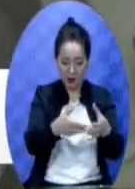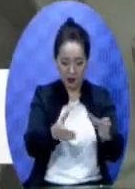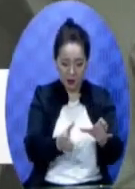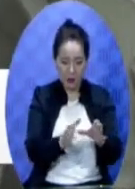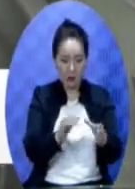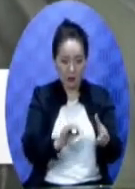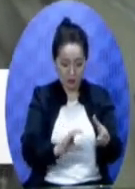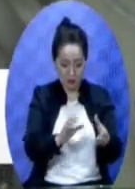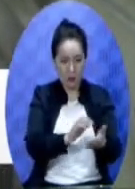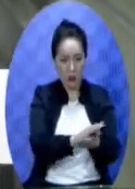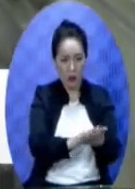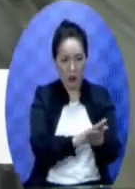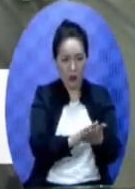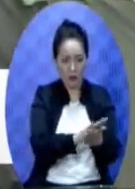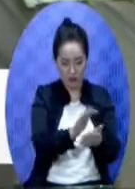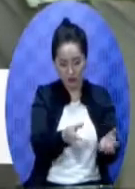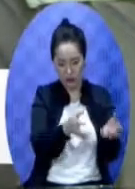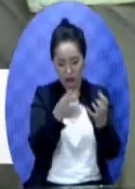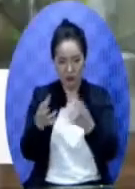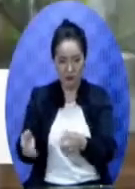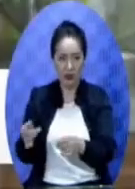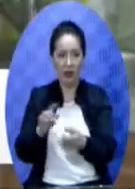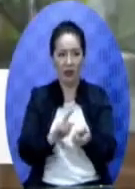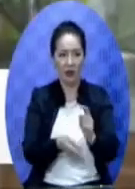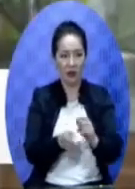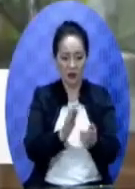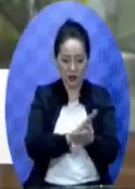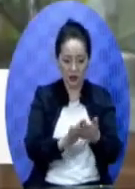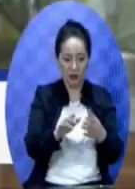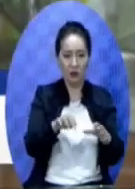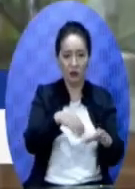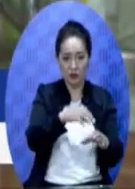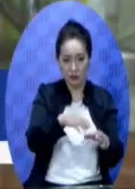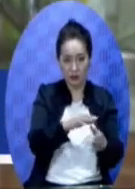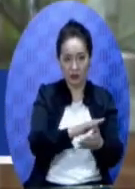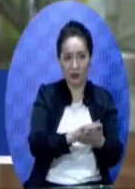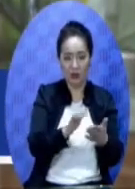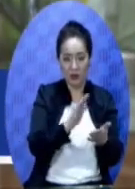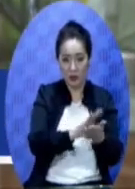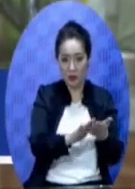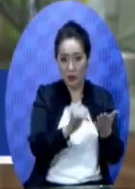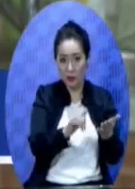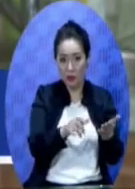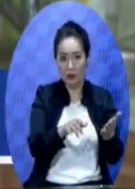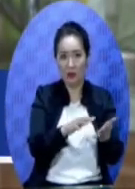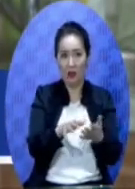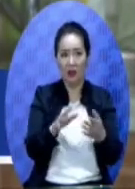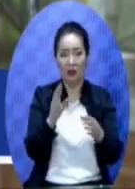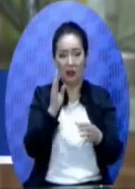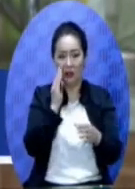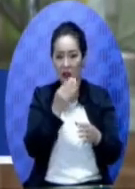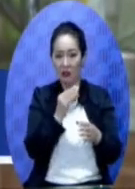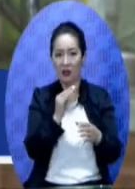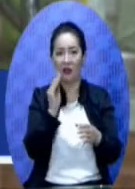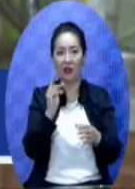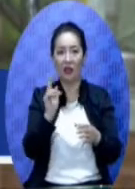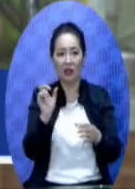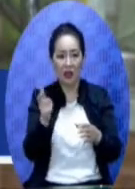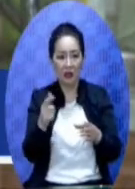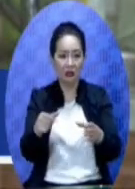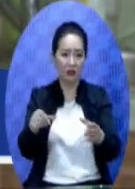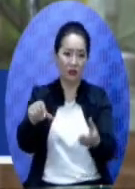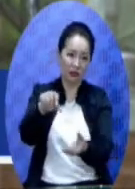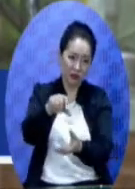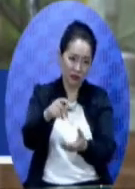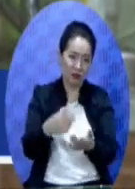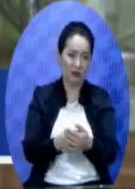хийж аваад тэр усаараа угаагаад дараагаар нь цэвэр усанд угаагаад цэвэр усаа гарсан цэвэр усаа зэцэг тарьдаг айл бол зэцгэндээ